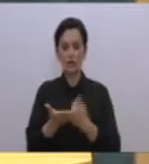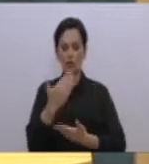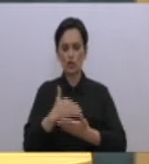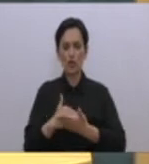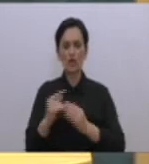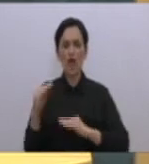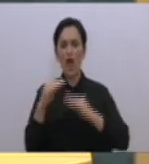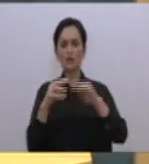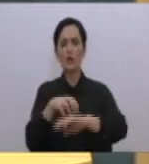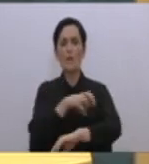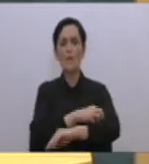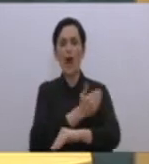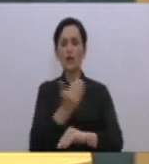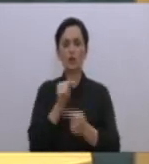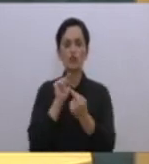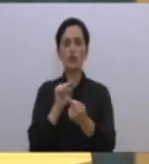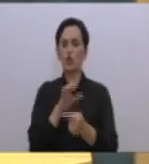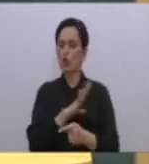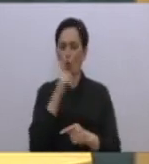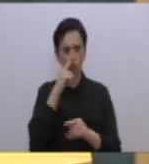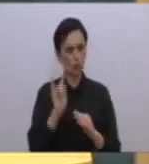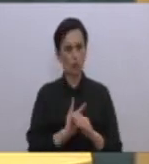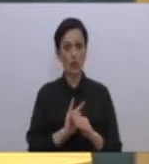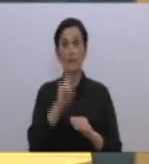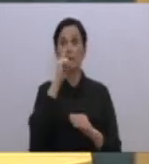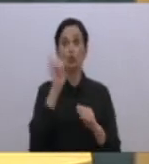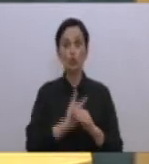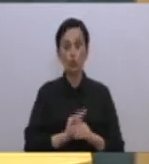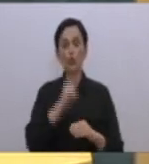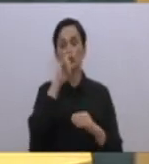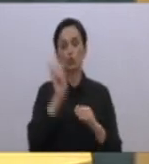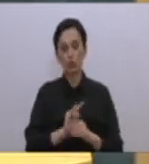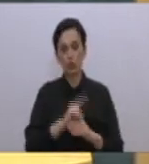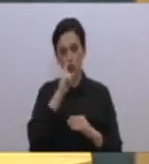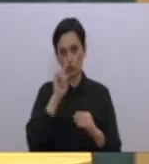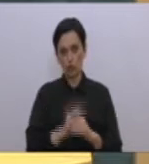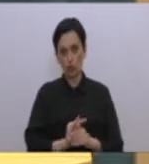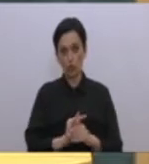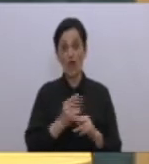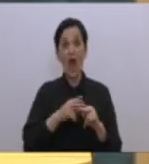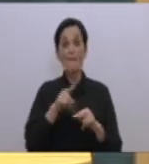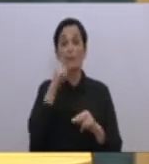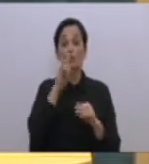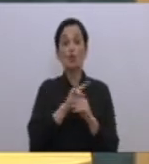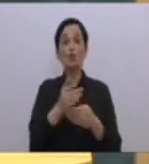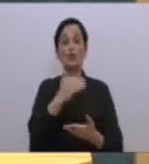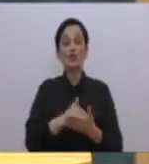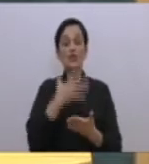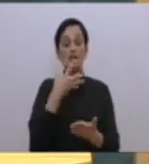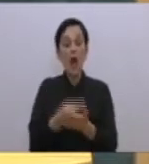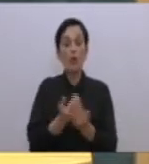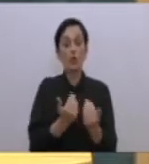მთლიანად იყო აწყობილი პარტიების პროტესტი, იყო ტყუილი. ტყუილი, ტყუილი, მსხვილი, დამთხვილი, შედეგად საკუთარი